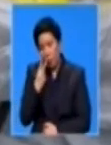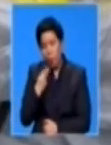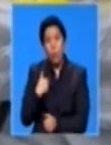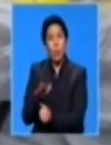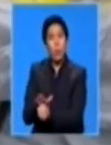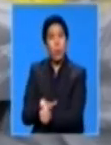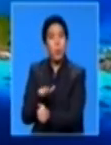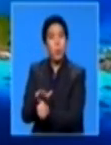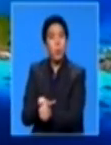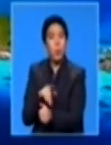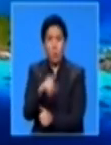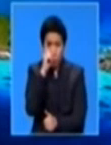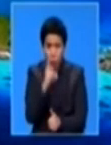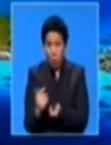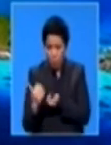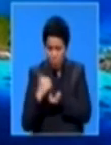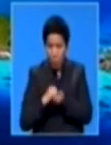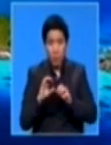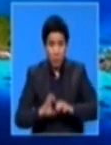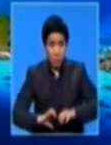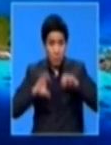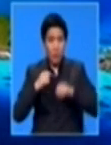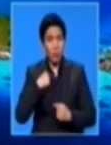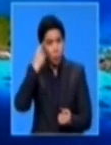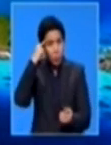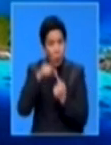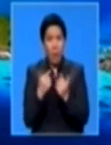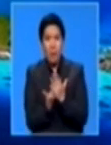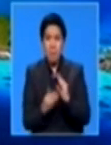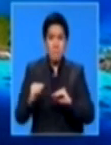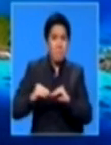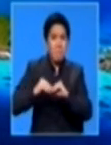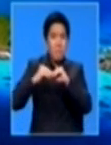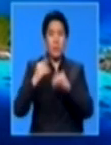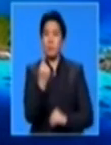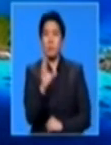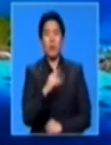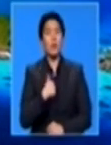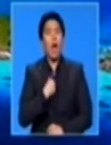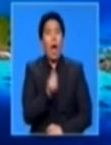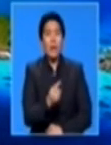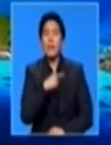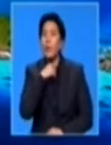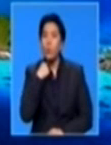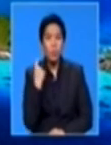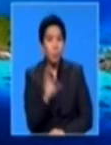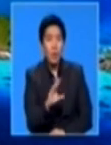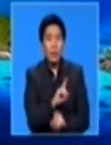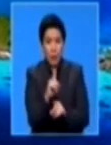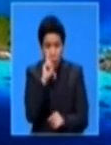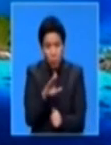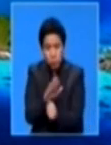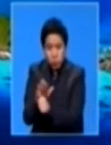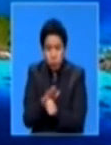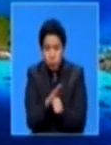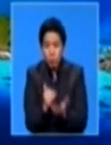ท่านก็ร่วมมือกับรัฐบ้างนะครับอย่ามุ่งแต่กำไรอย่างเดียวผมไม่ได้มุ่งหวังให้ท่านขาดทุนอยู่แล้วนะแต่ท่านต้องดูแลประชาชน